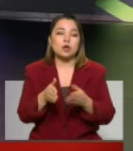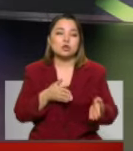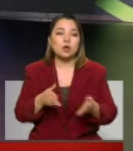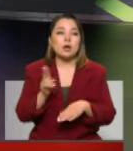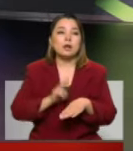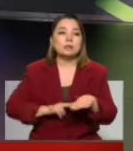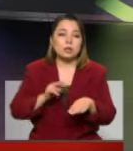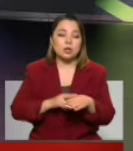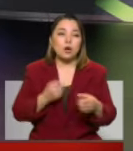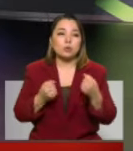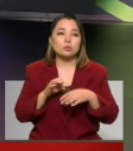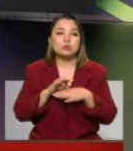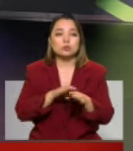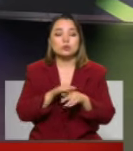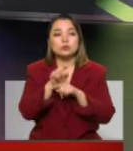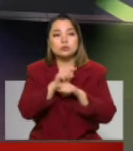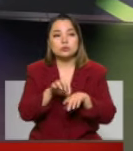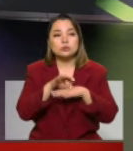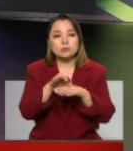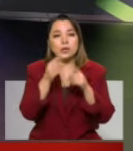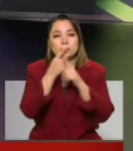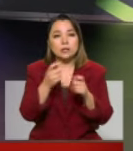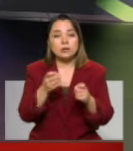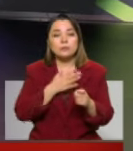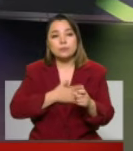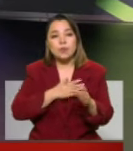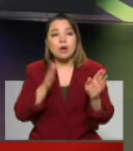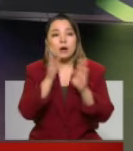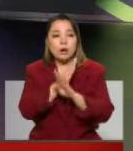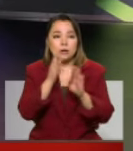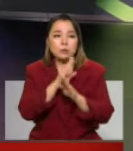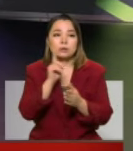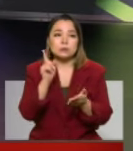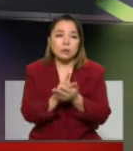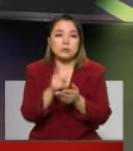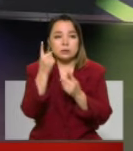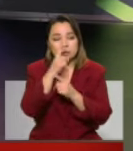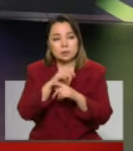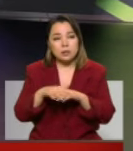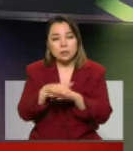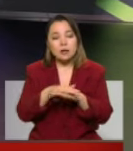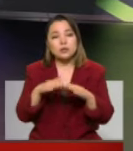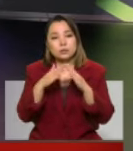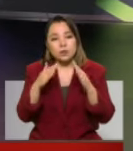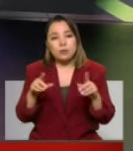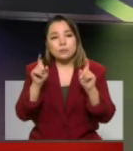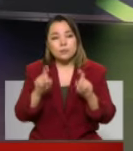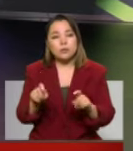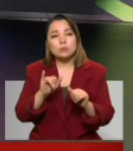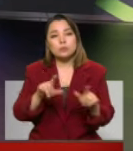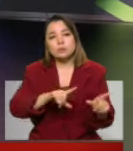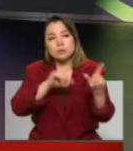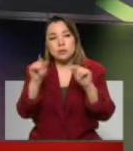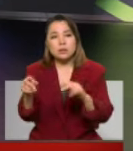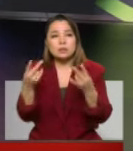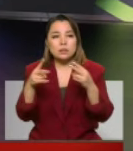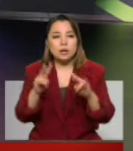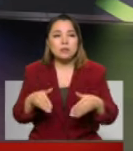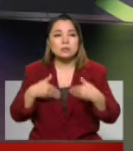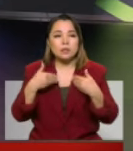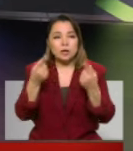сақшылары көлік жүргізушілеріне үндеу жасады. Қолайсыз ауа райы кезінде елді мекендерден шықпауға, қала сыртына сапарламауға